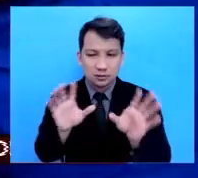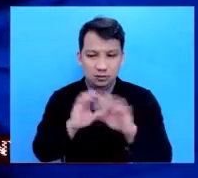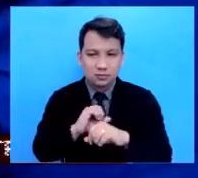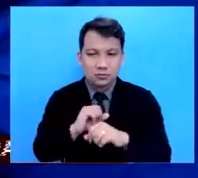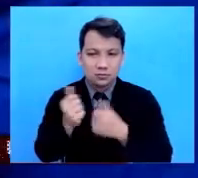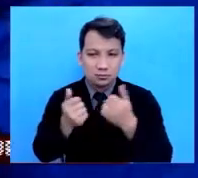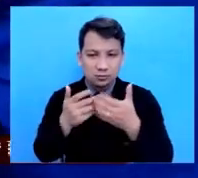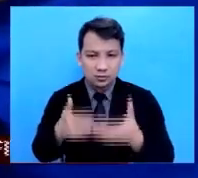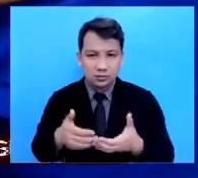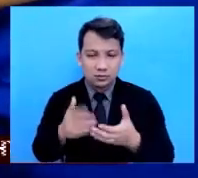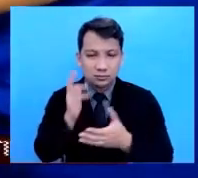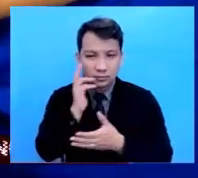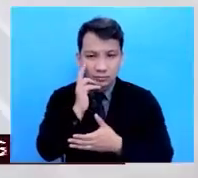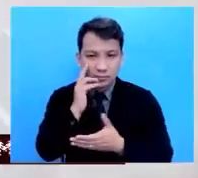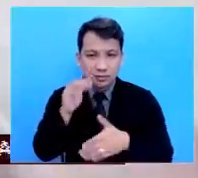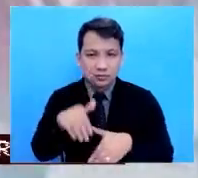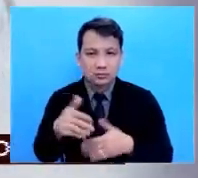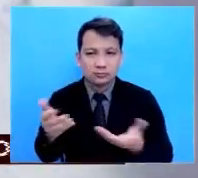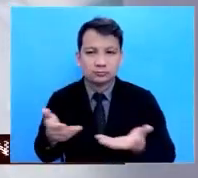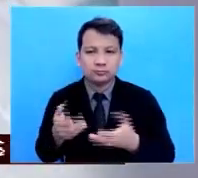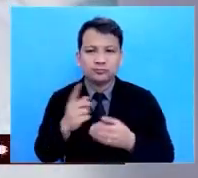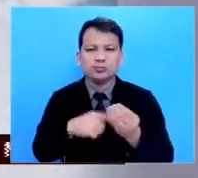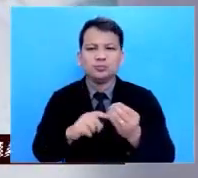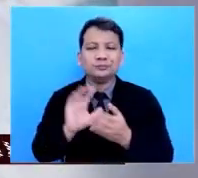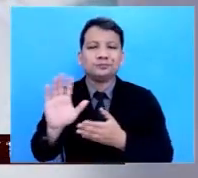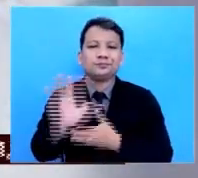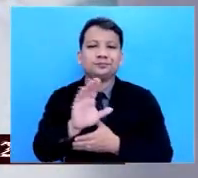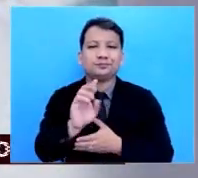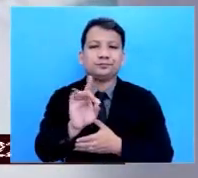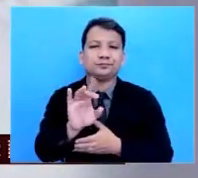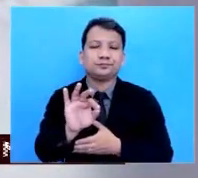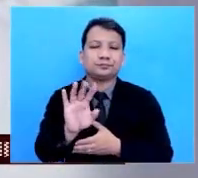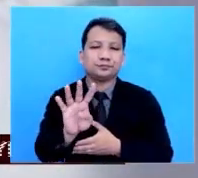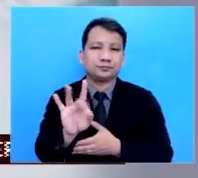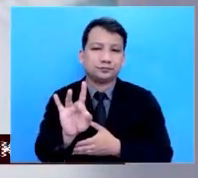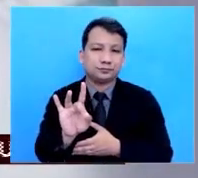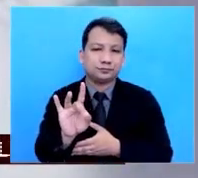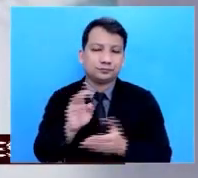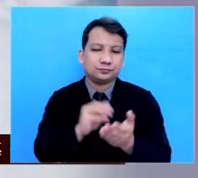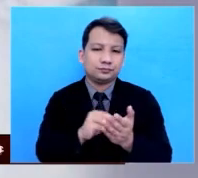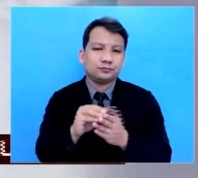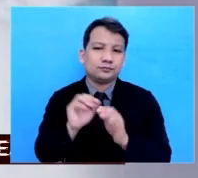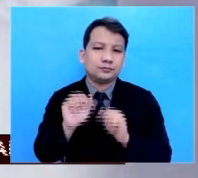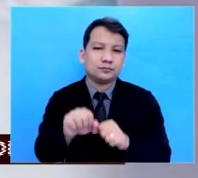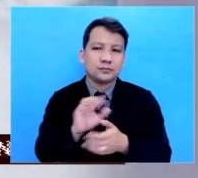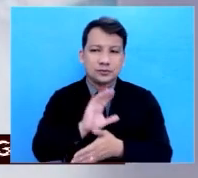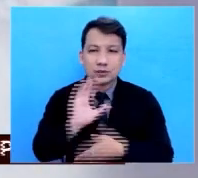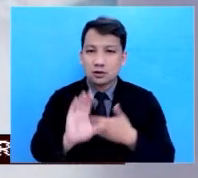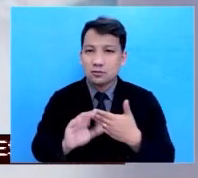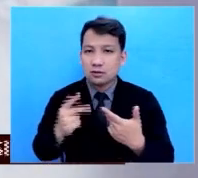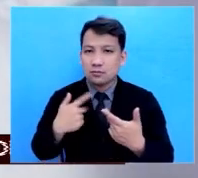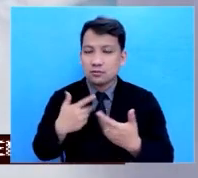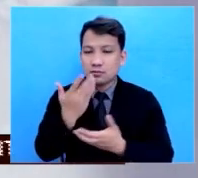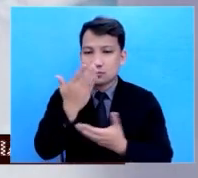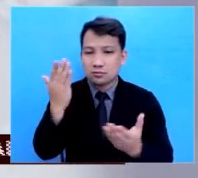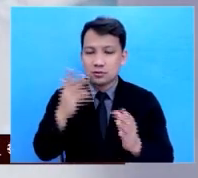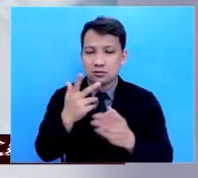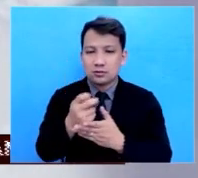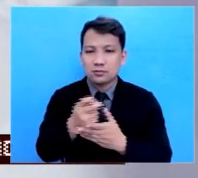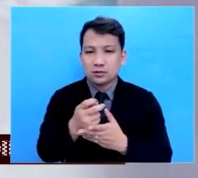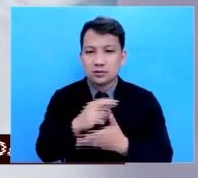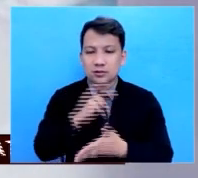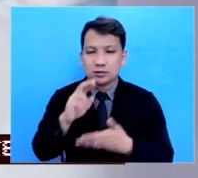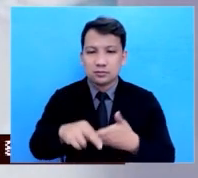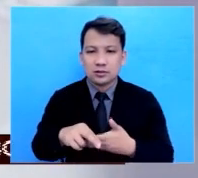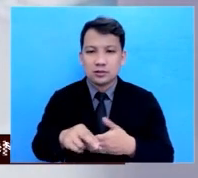Administrasyong Duterte. Sa ngayon, higit 68.47 million na nakakumpleto ng primary COVID-19 vaccine regimen, habang